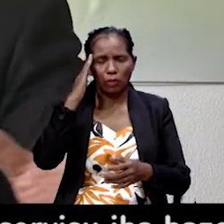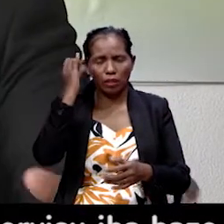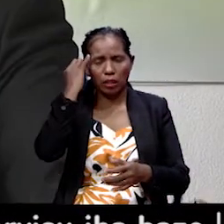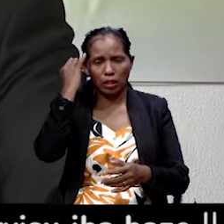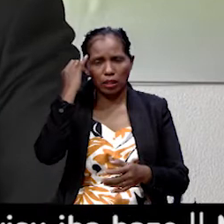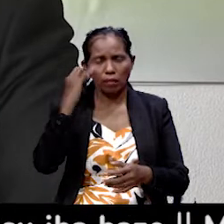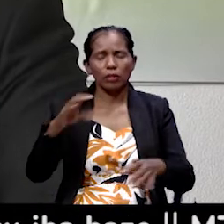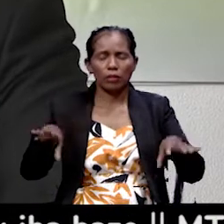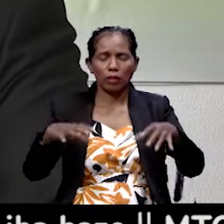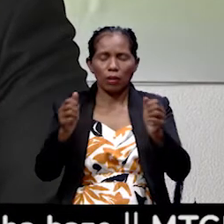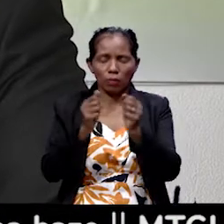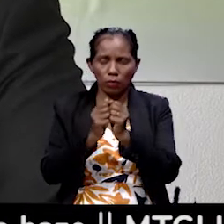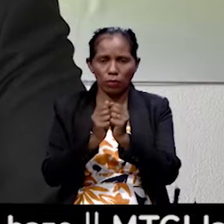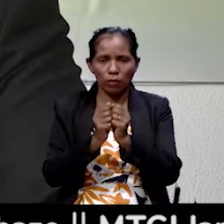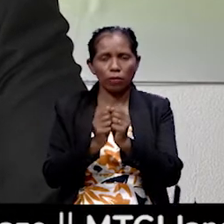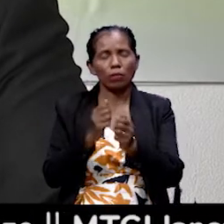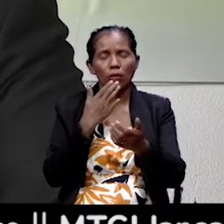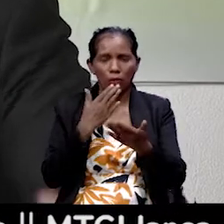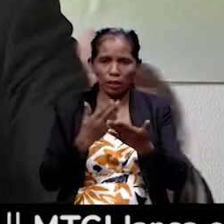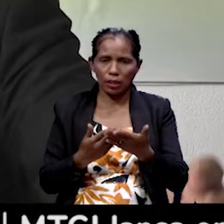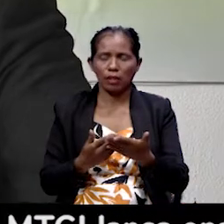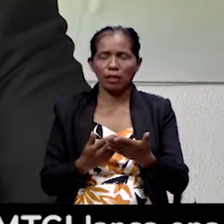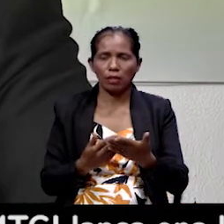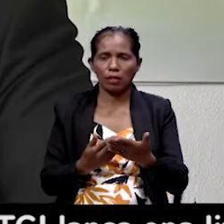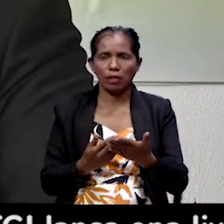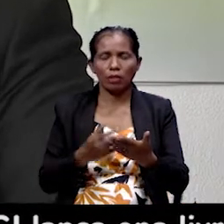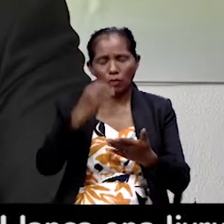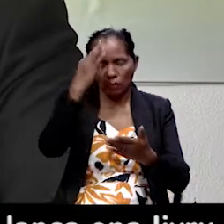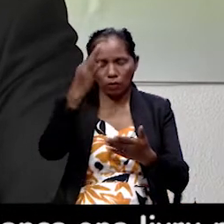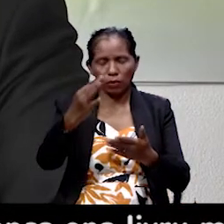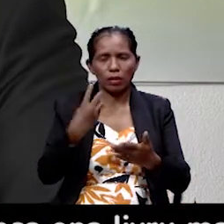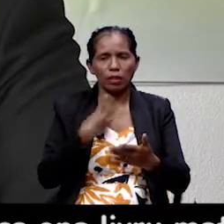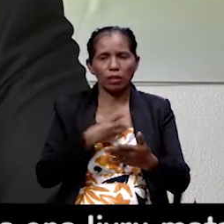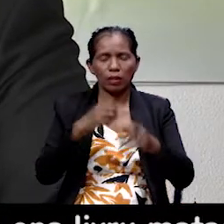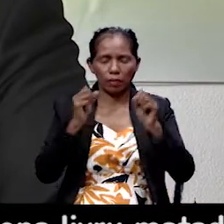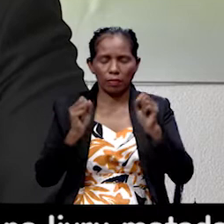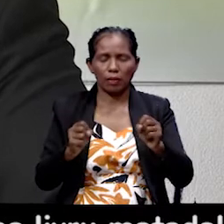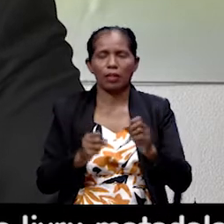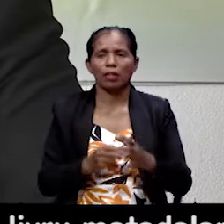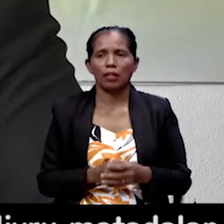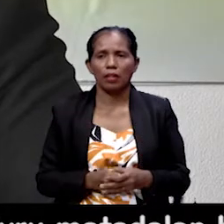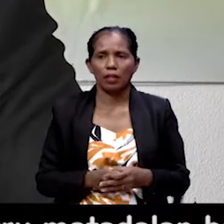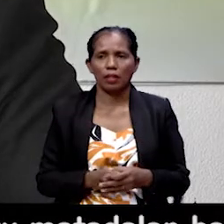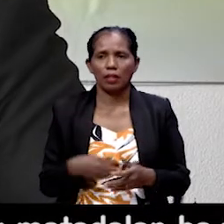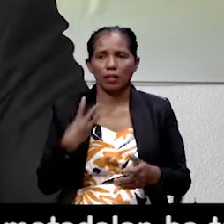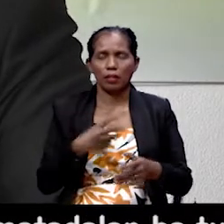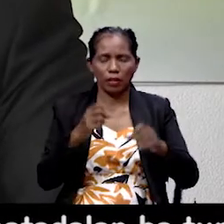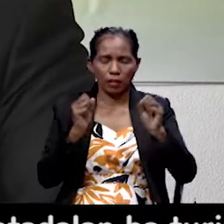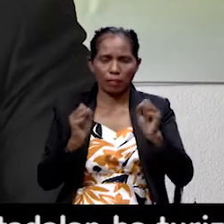kerjasama ini sudah baik, ya, tidak, ini lebih anggotanya lebih mudah kita kendalikan, artinya kita bisa